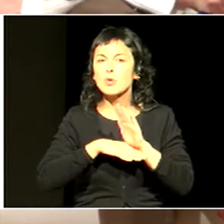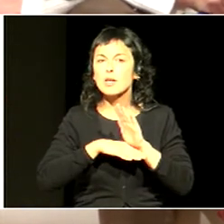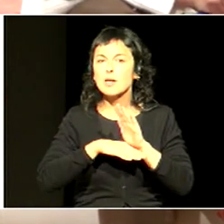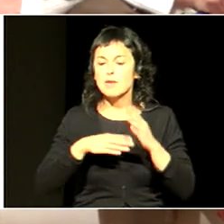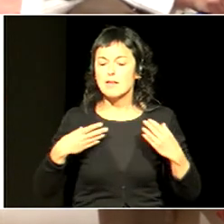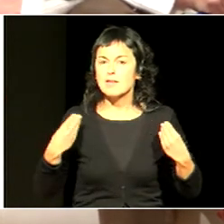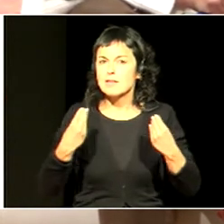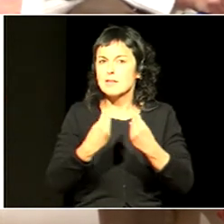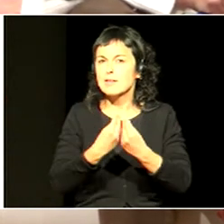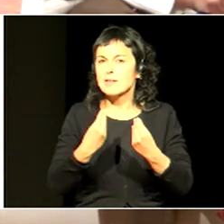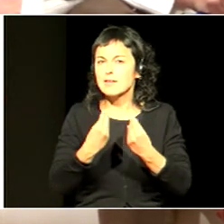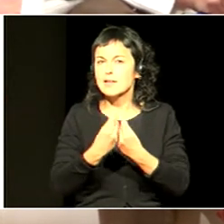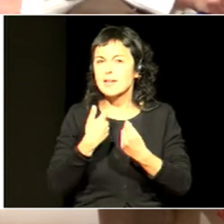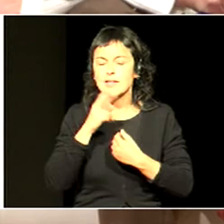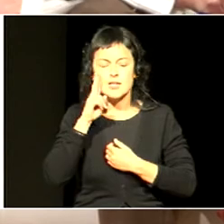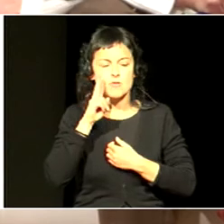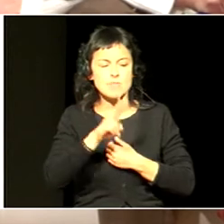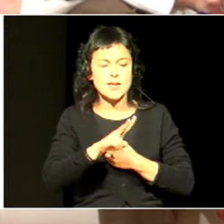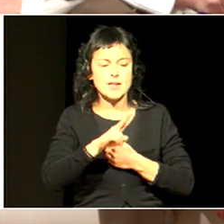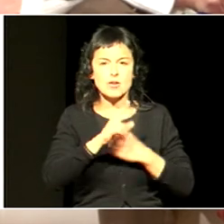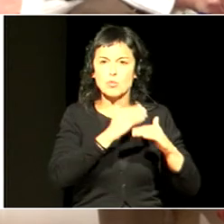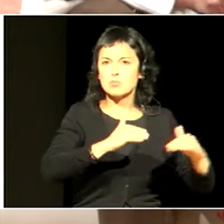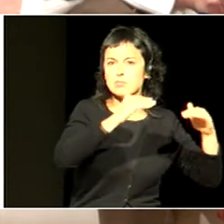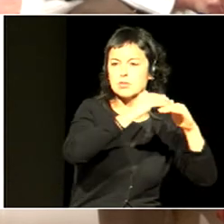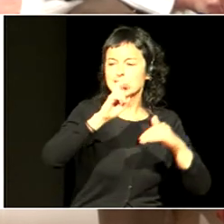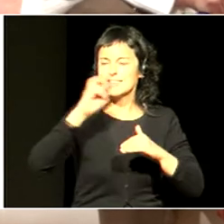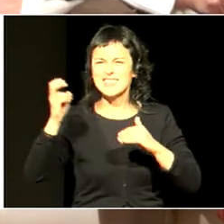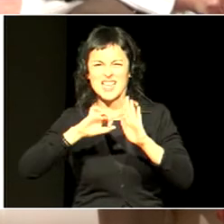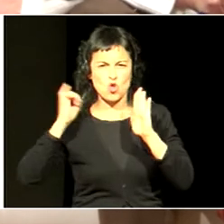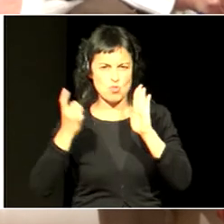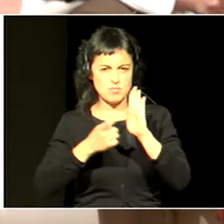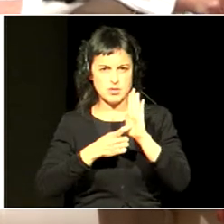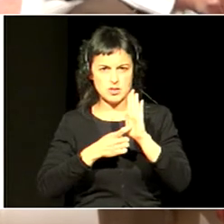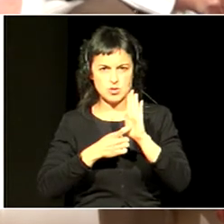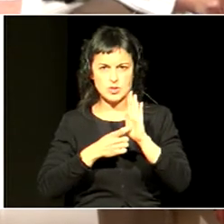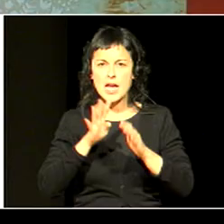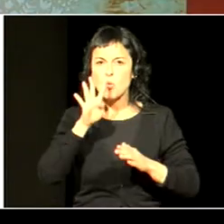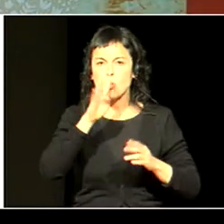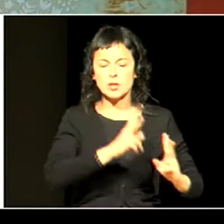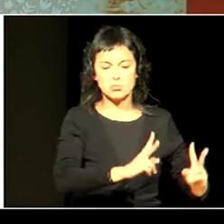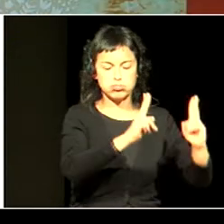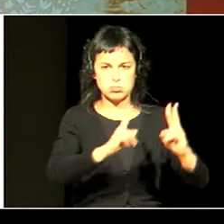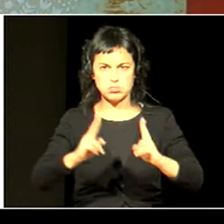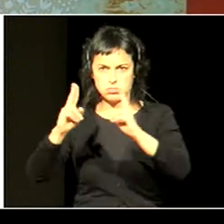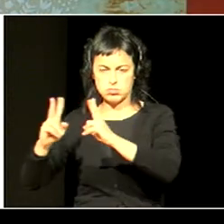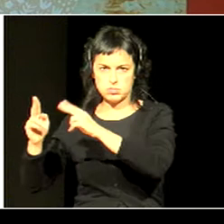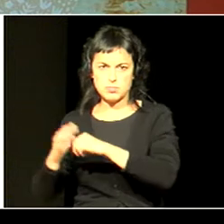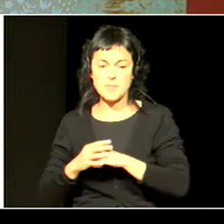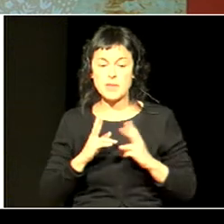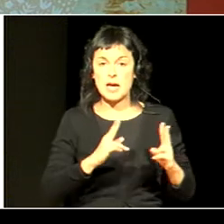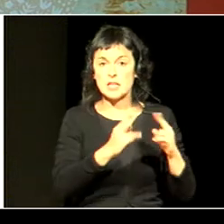dau bardintasuna eta anistasuna, ez? Eta daukoz lau atal nagusi. Atal bat dago